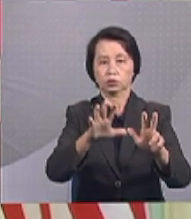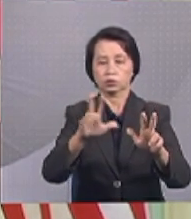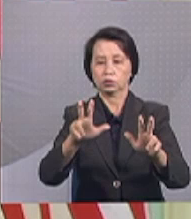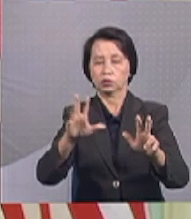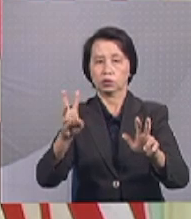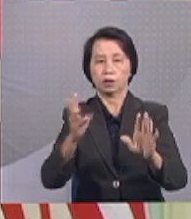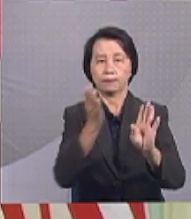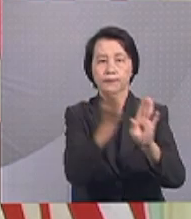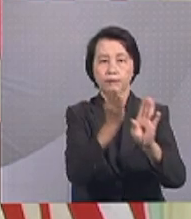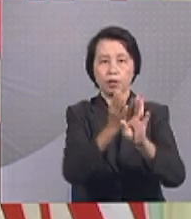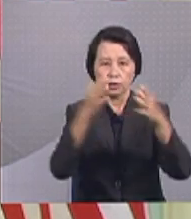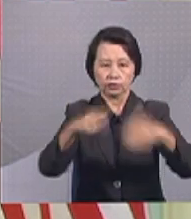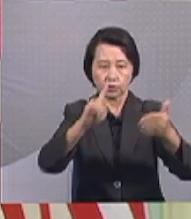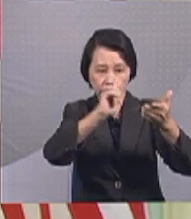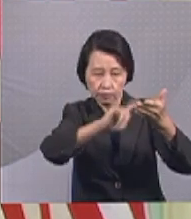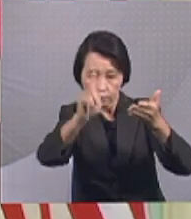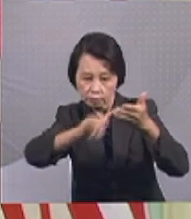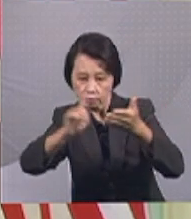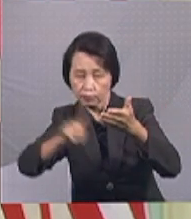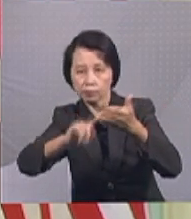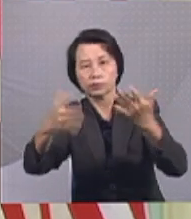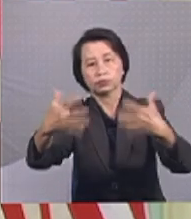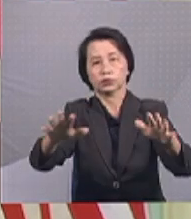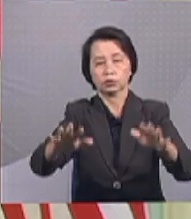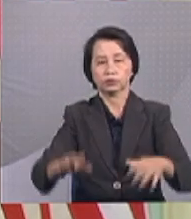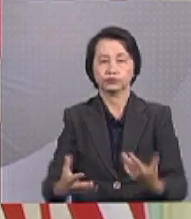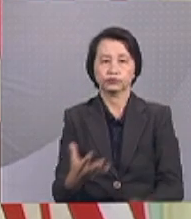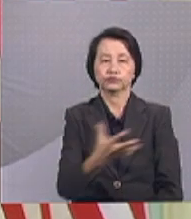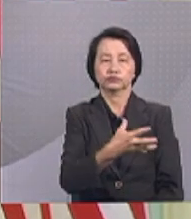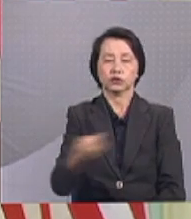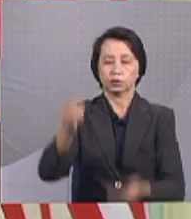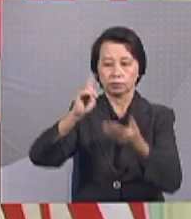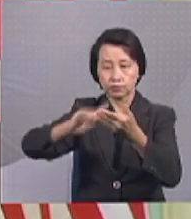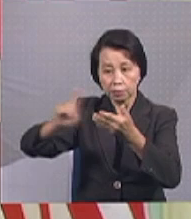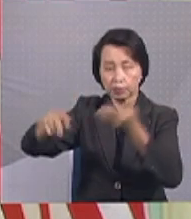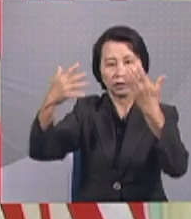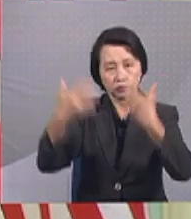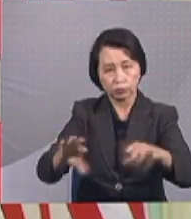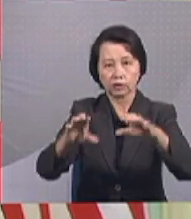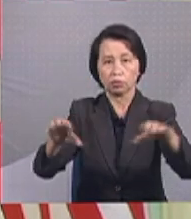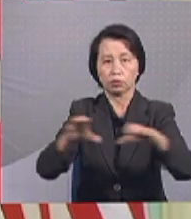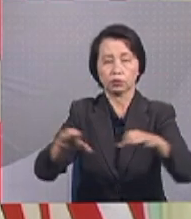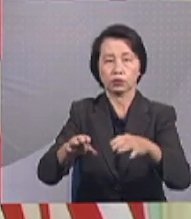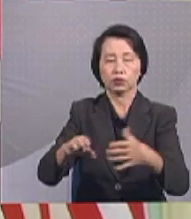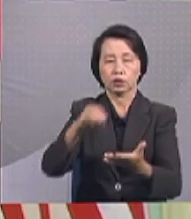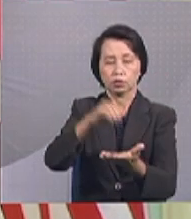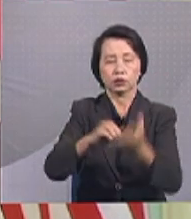3,536 bank telah diperiksa. Pemeriksaan juga telah dibuat di